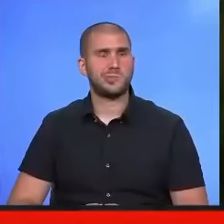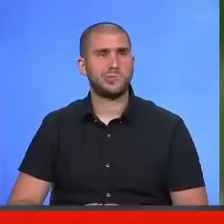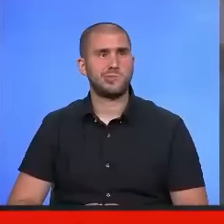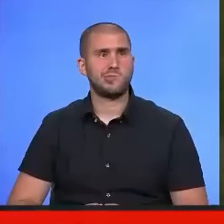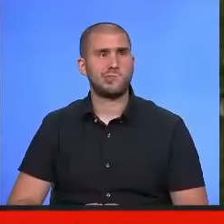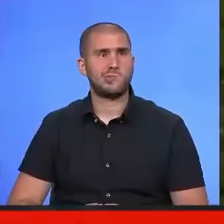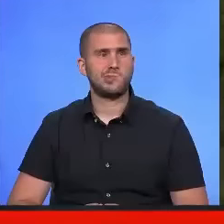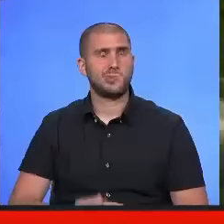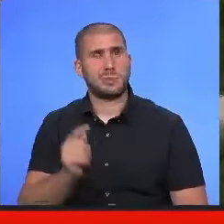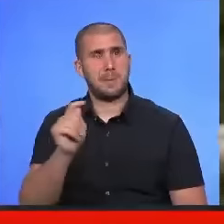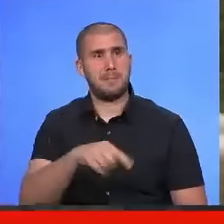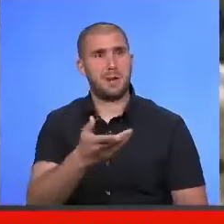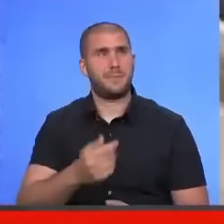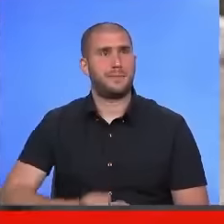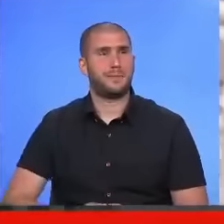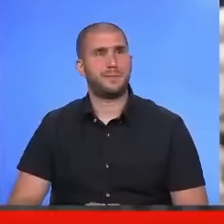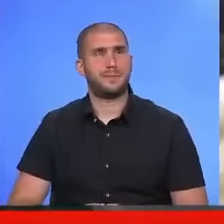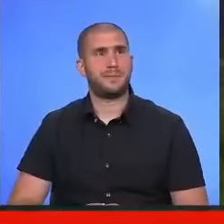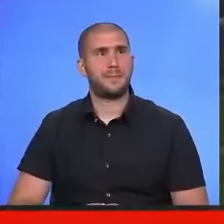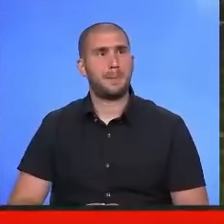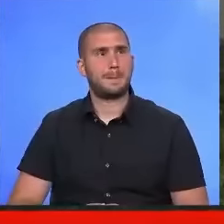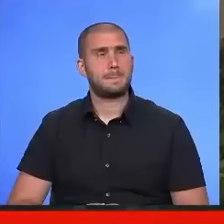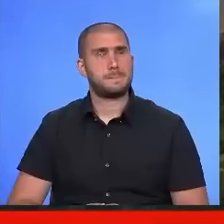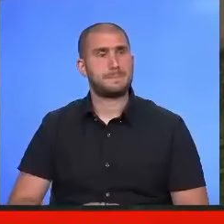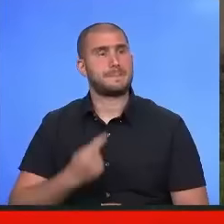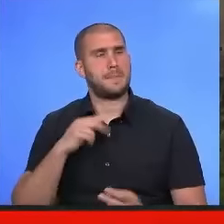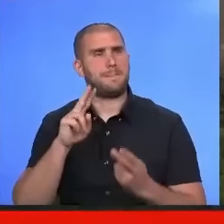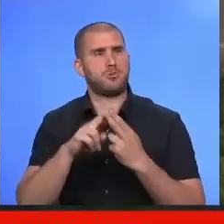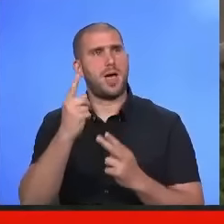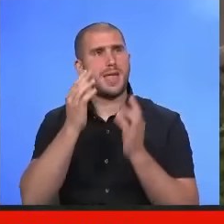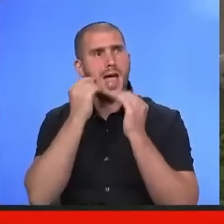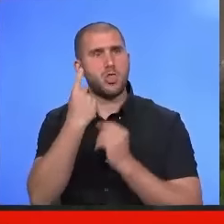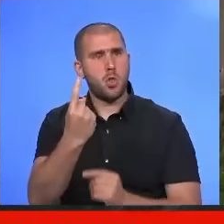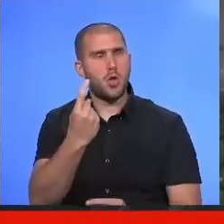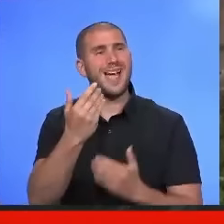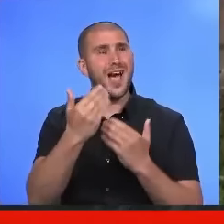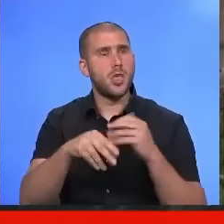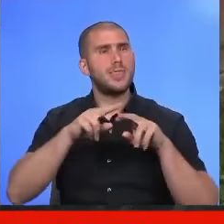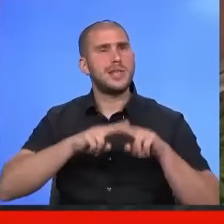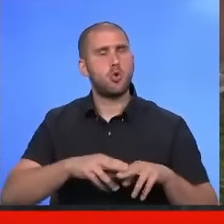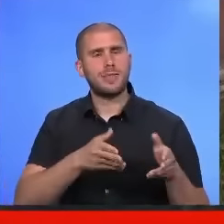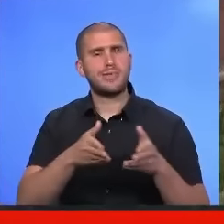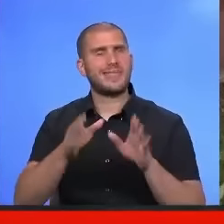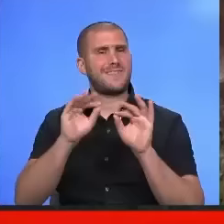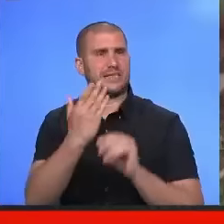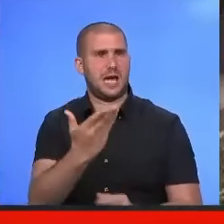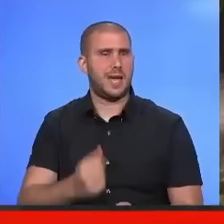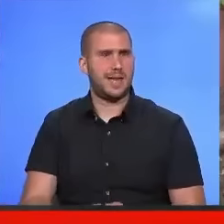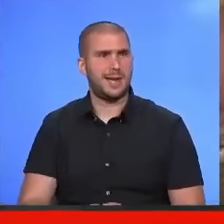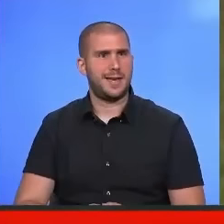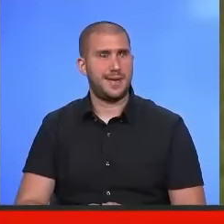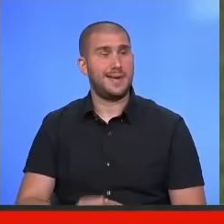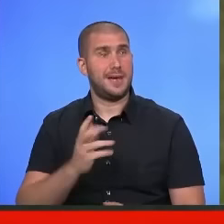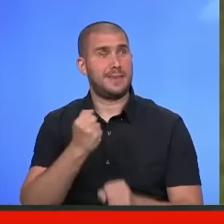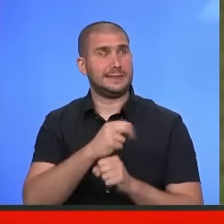הנ הנה היא באה בואי בואי אנחנו פגשנו את אחת החתולות האחרונות שנשארו בן תי ועשרה אם אנשה